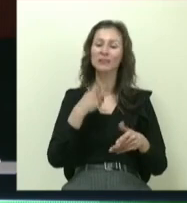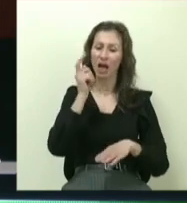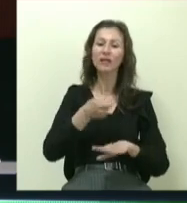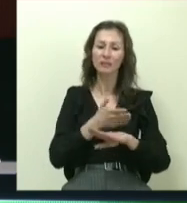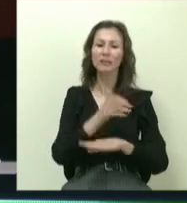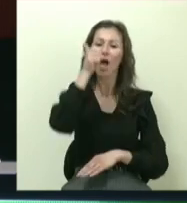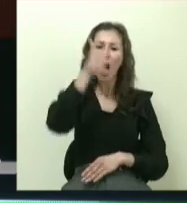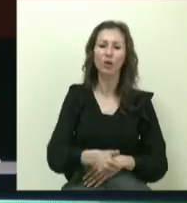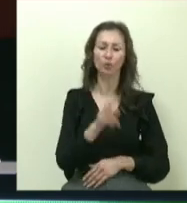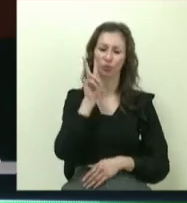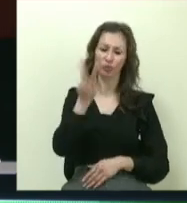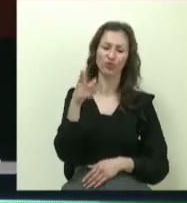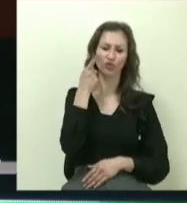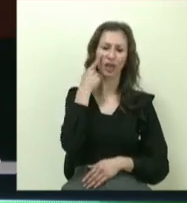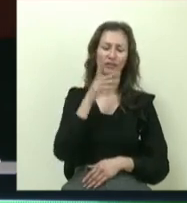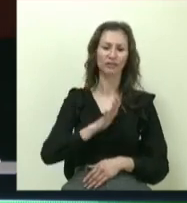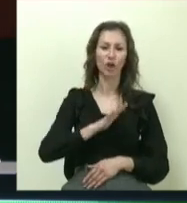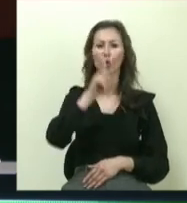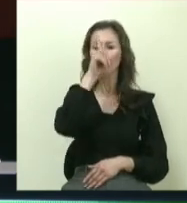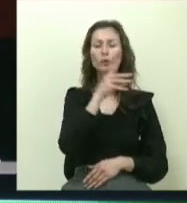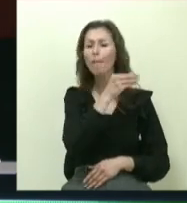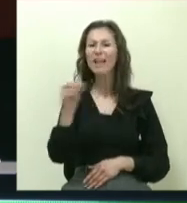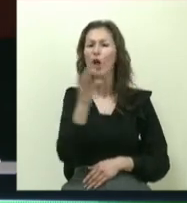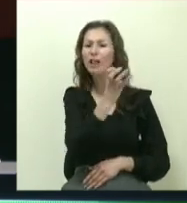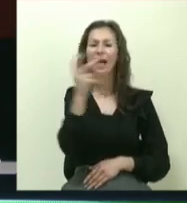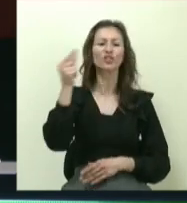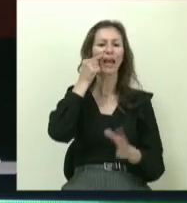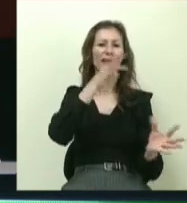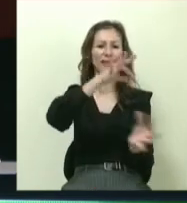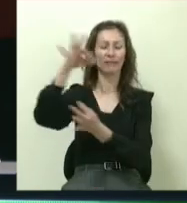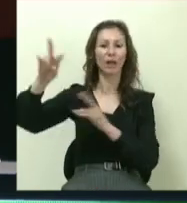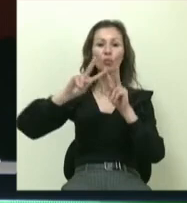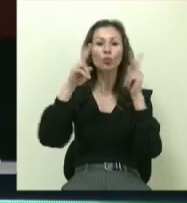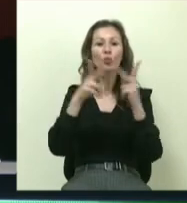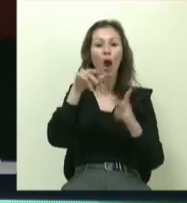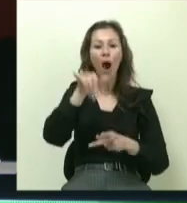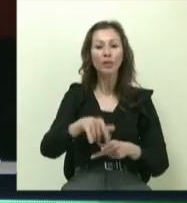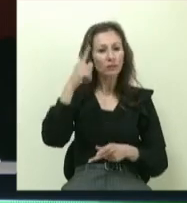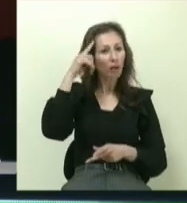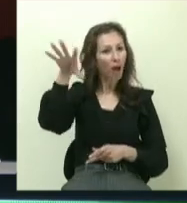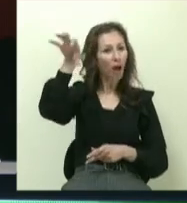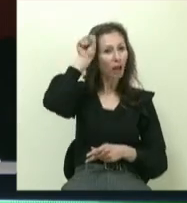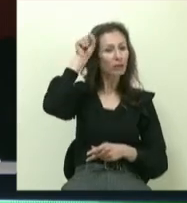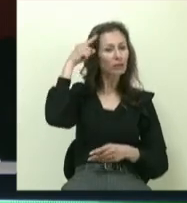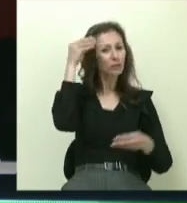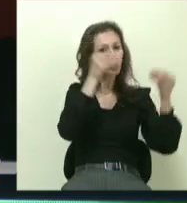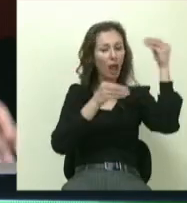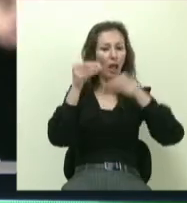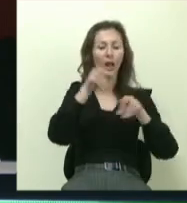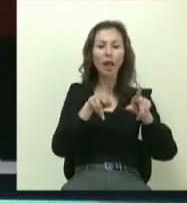her gün Tanık oluyoruz 100 milyonlarca insanın dünya hakkındaki algısı şekillendiriliyor